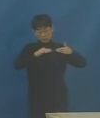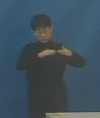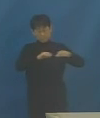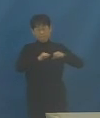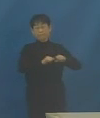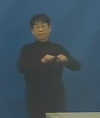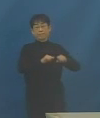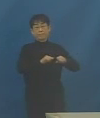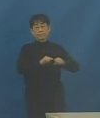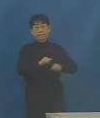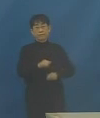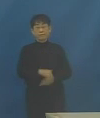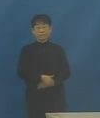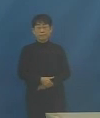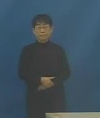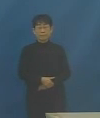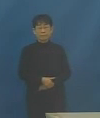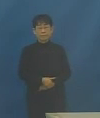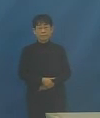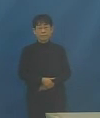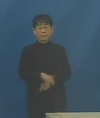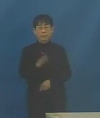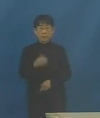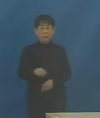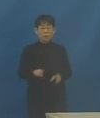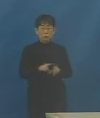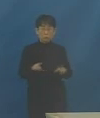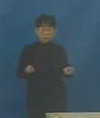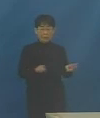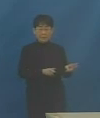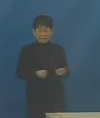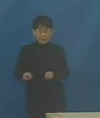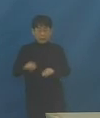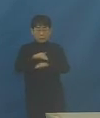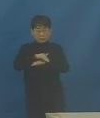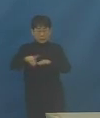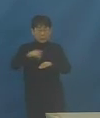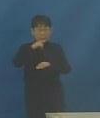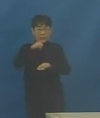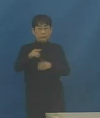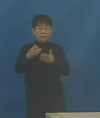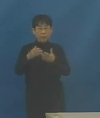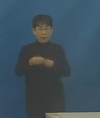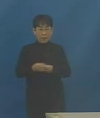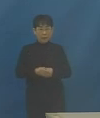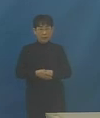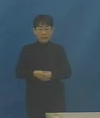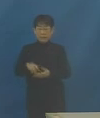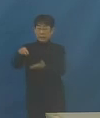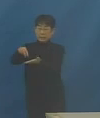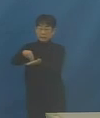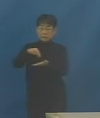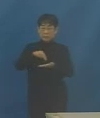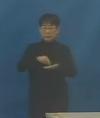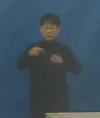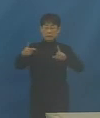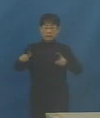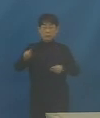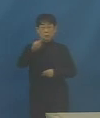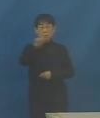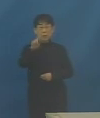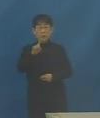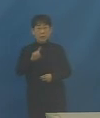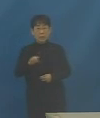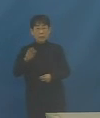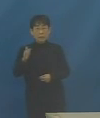んけれども本来の制度設計を申し上げればですねこのたちは違うかもしれませんが